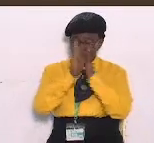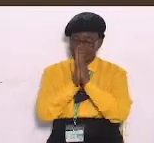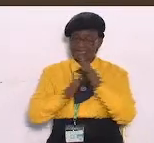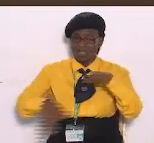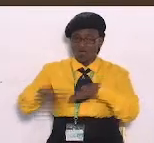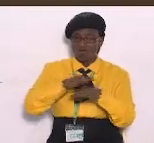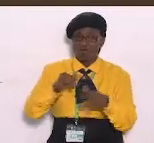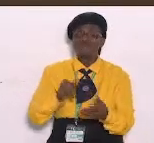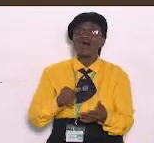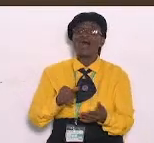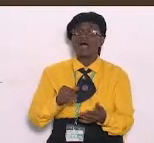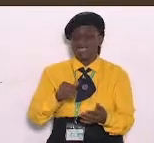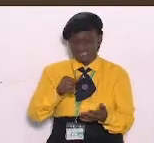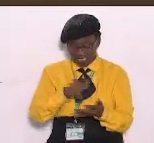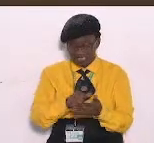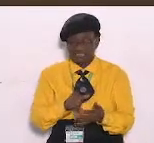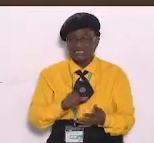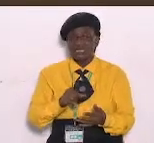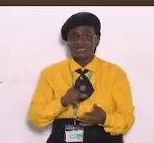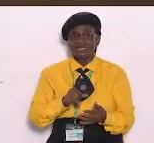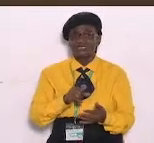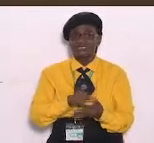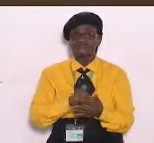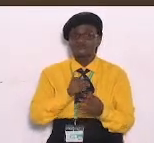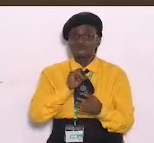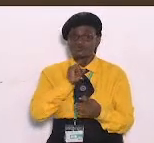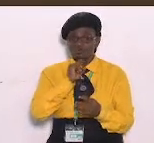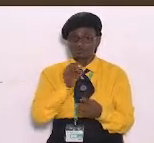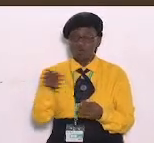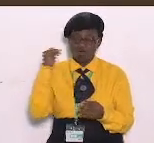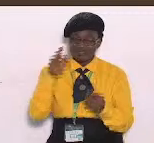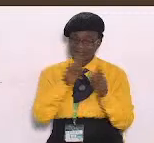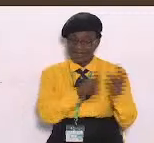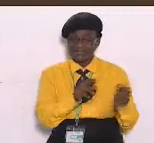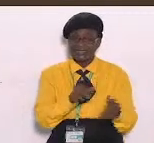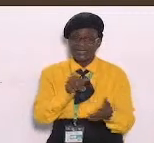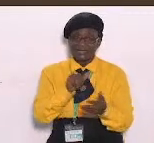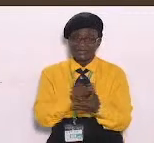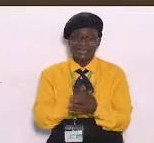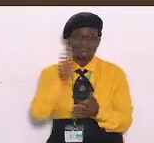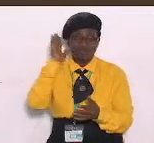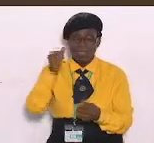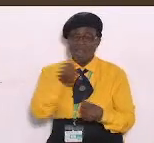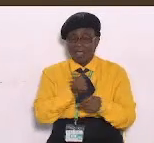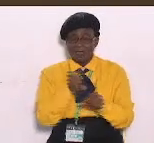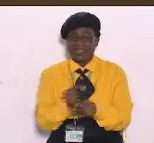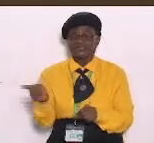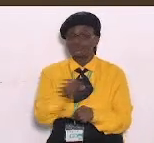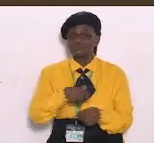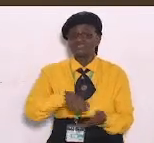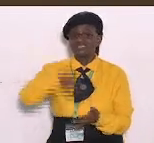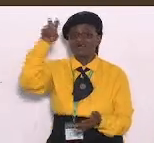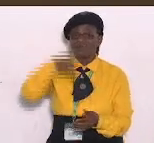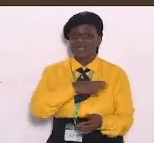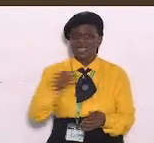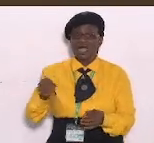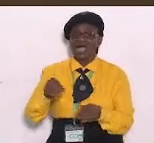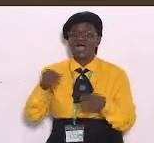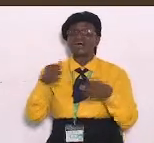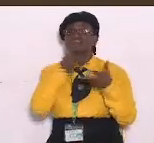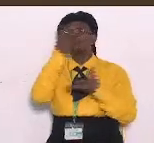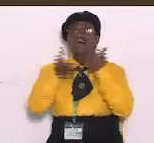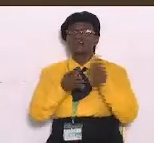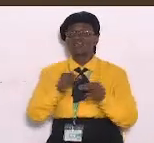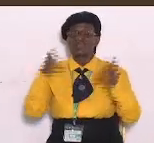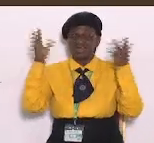la note j'étais prêt à dire des choses pour te faire applaudir et